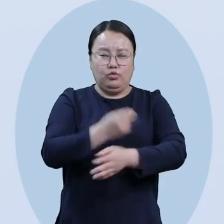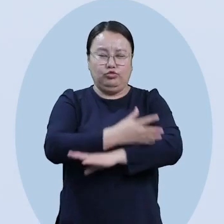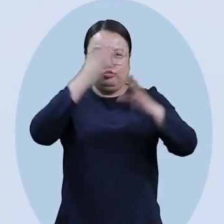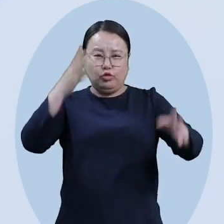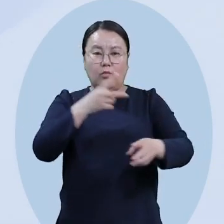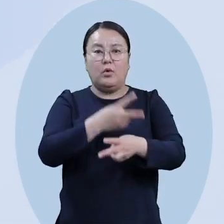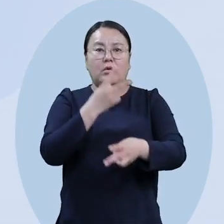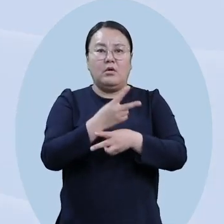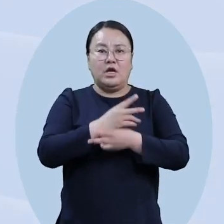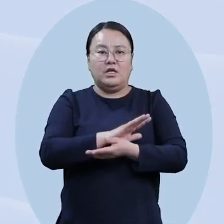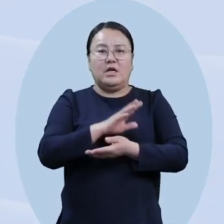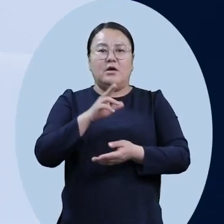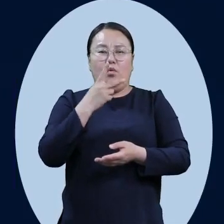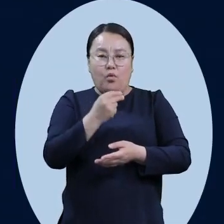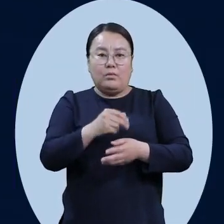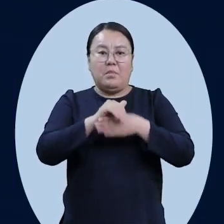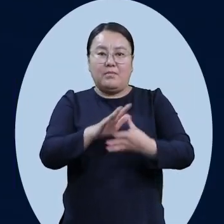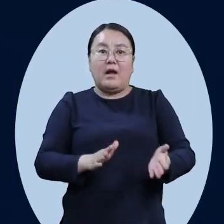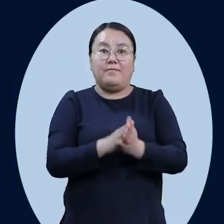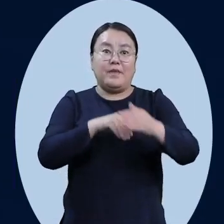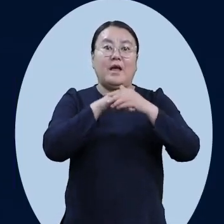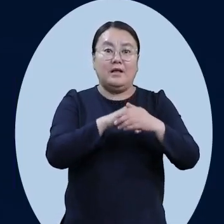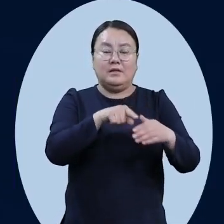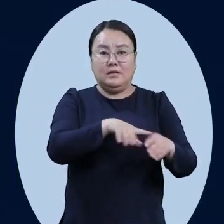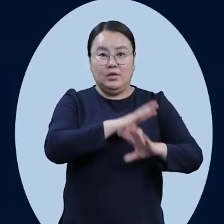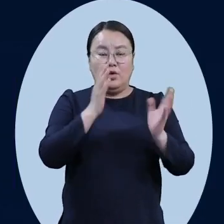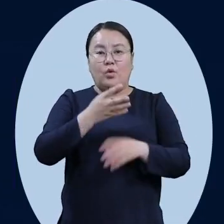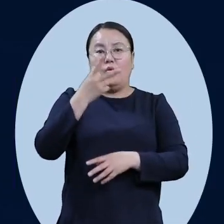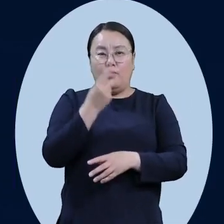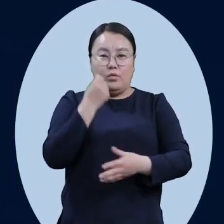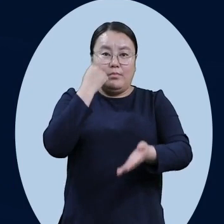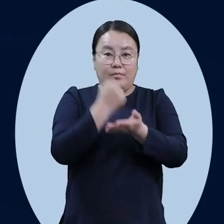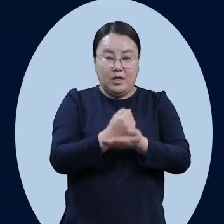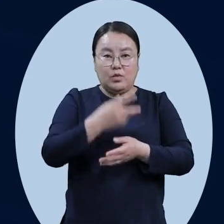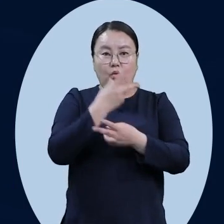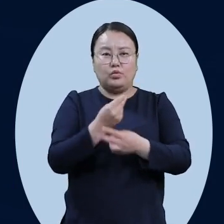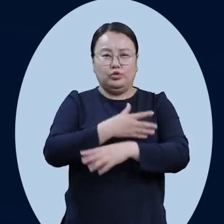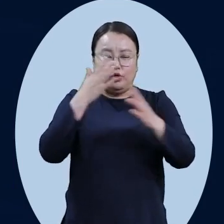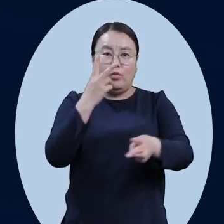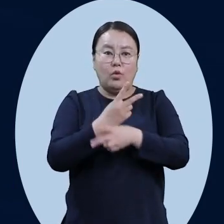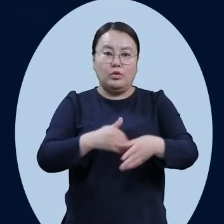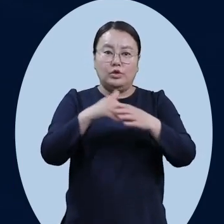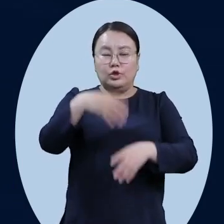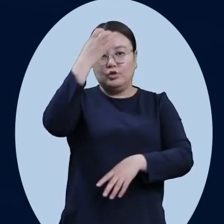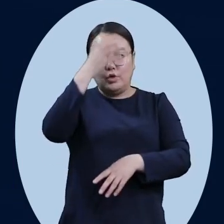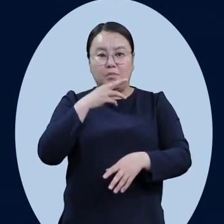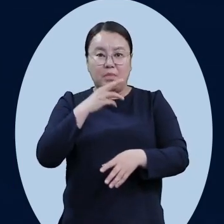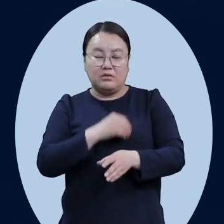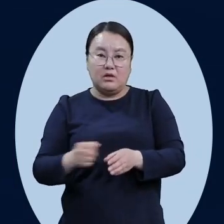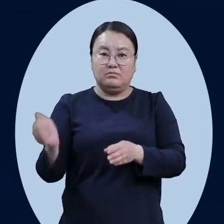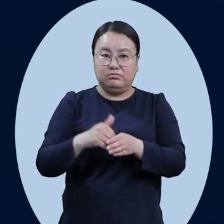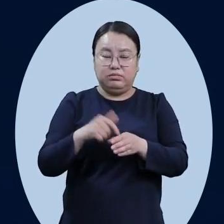хуулийн уг эхийн хамт хадгална. Нотлон баталгаажуулсан эхийг үндсэн хуульд байршуулж, төрийн мэдээлэл эмгтгэлд нийтлэх